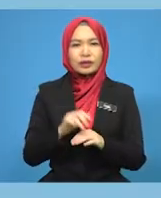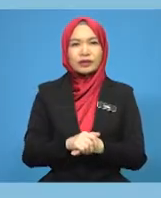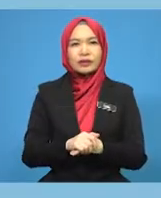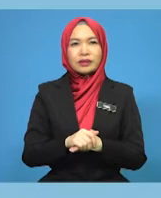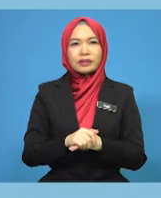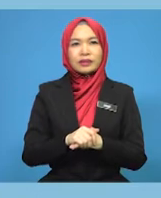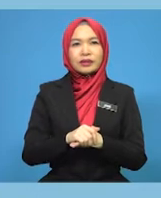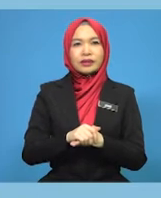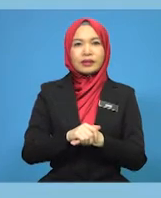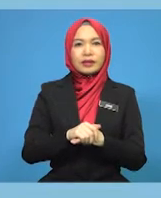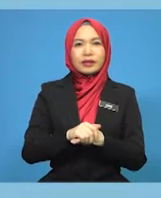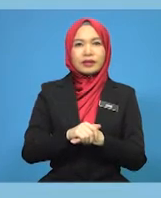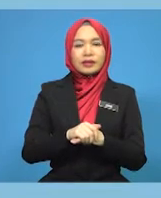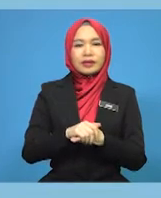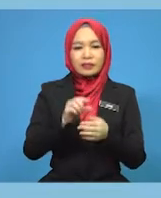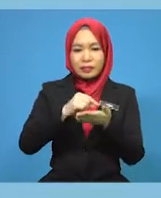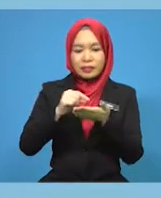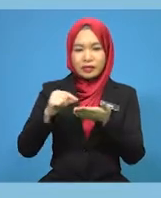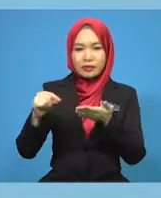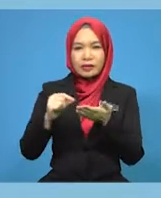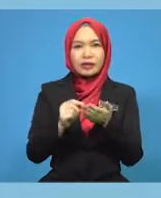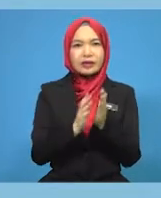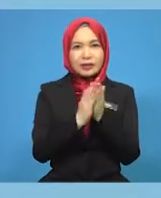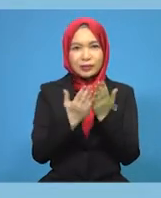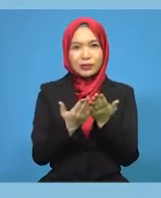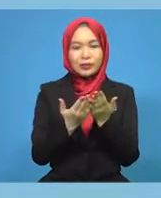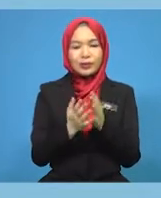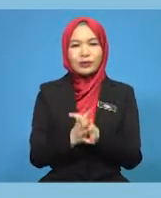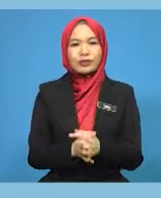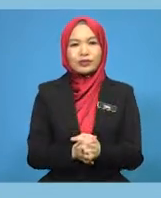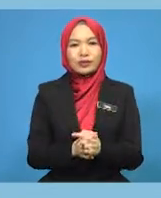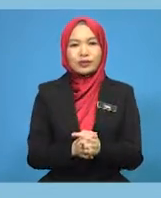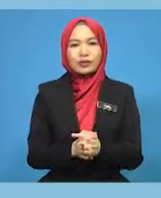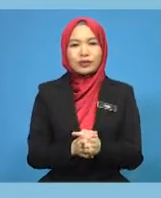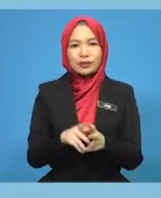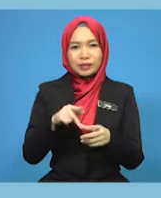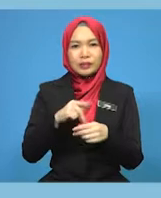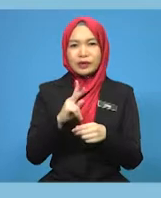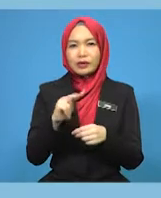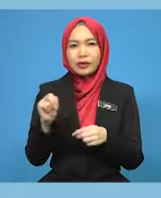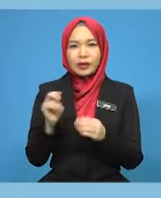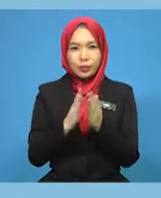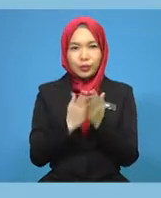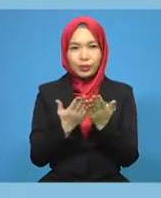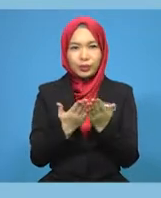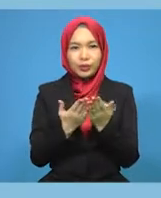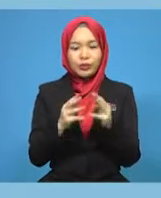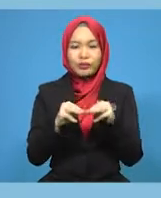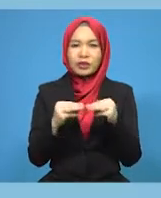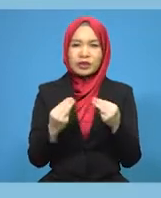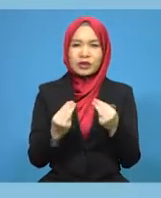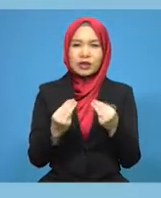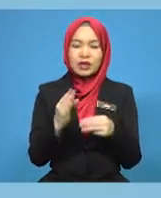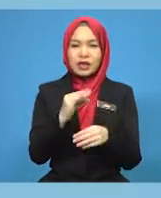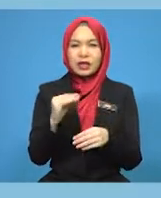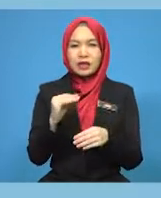penerbitan yang kita dapat lihat pada buku-buku majalah ataupun yang menyampaikan kisah-kisah berkonsepkan klasik, kita